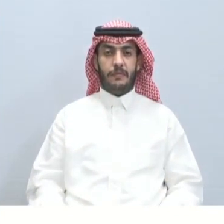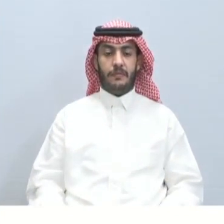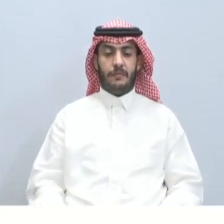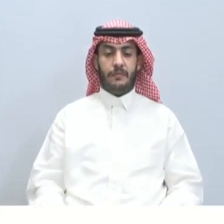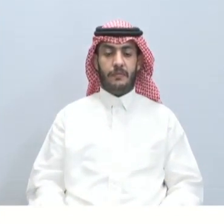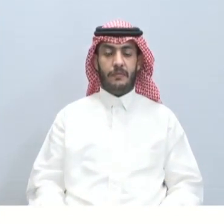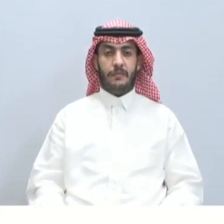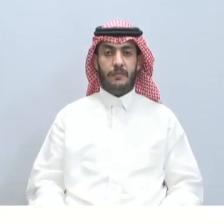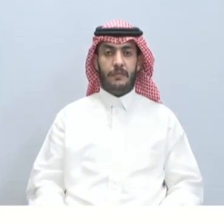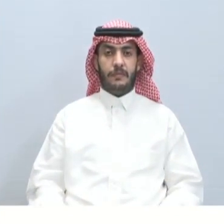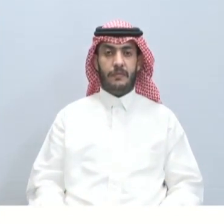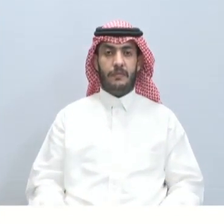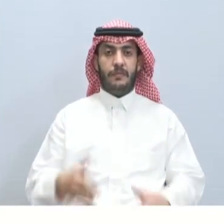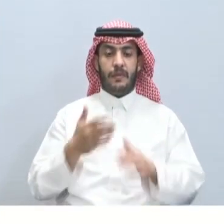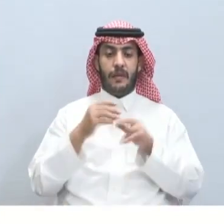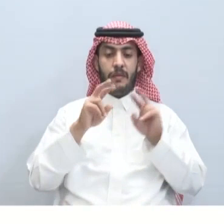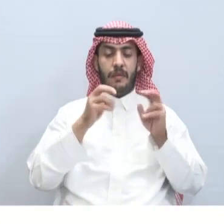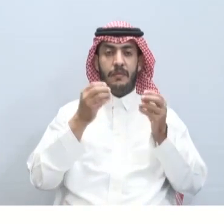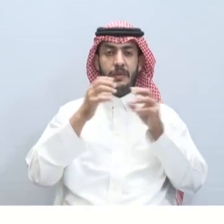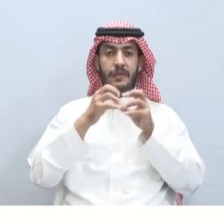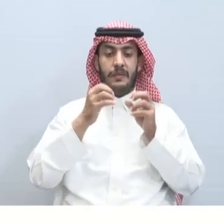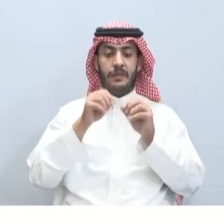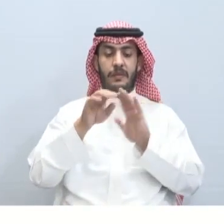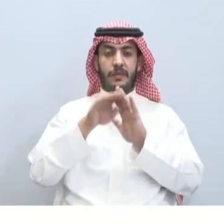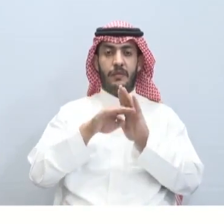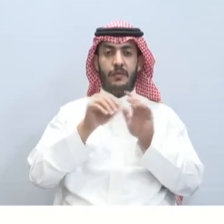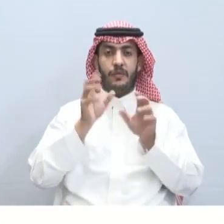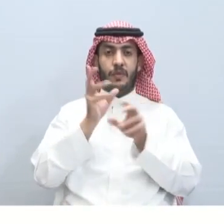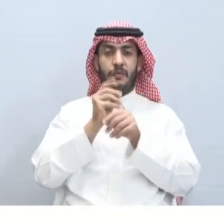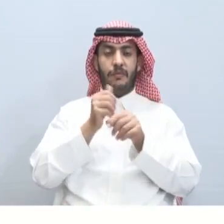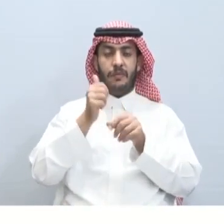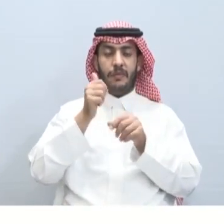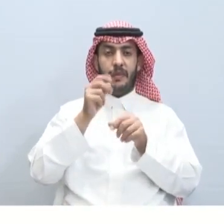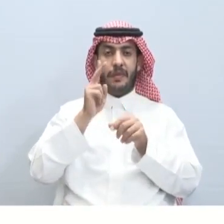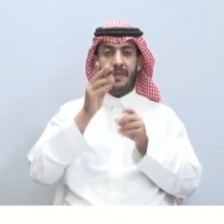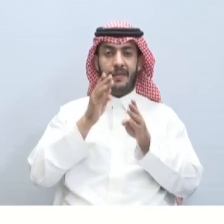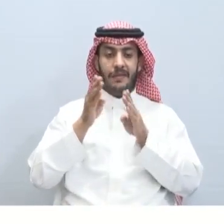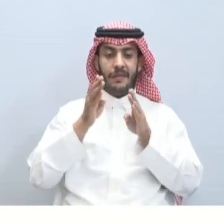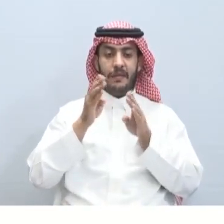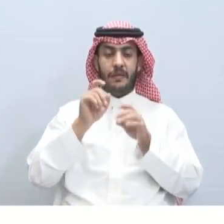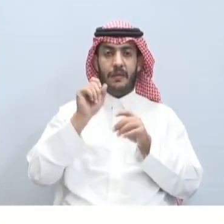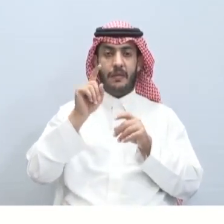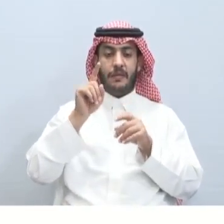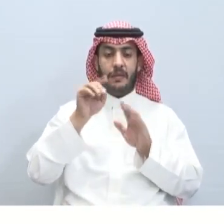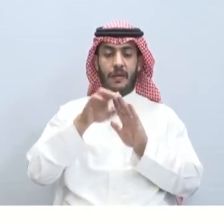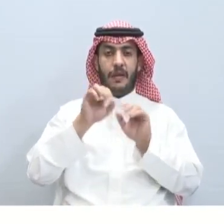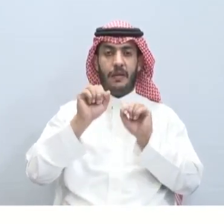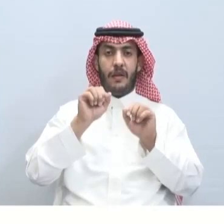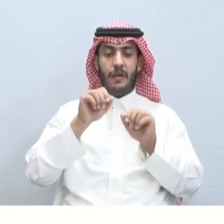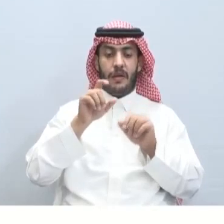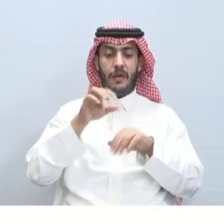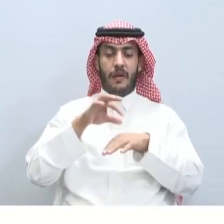لماذا بالتاكيد ان البحث والتحليل وفهم السوق يساعدها في امرين كما ذكرنا اولا معرفه خصائص